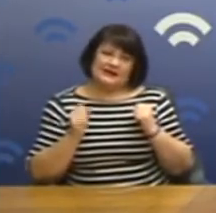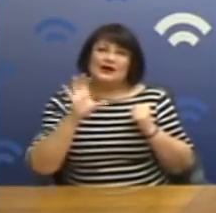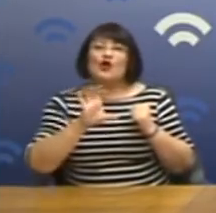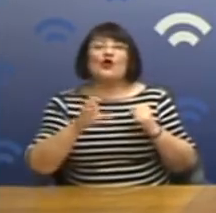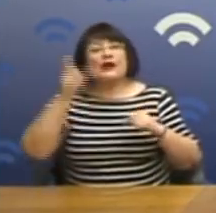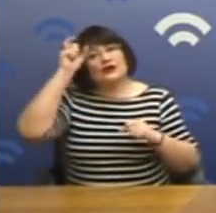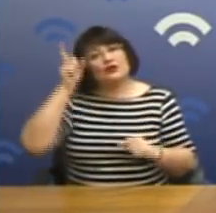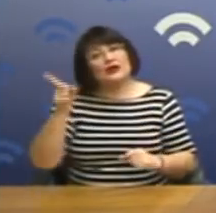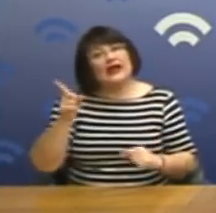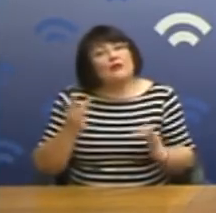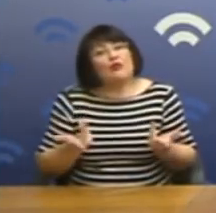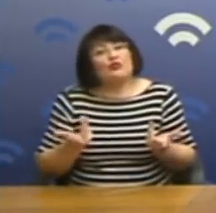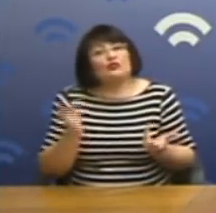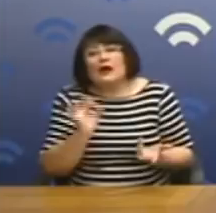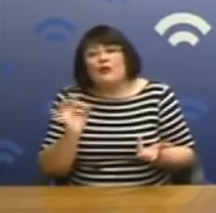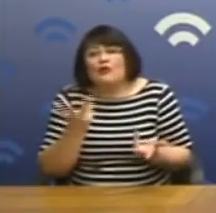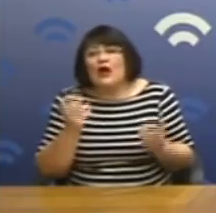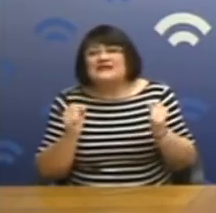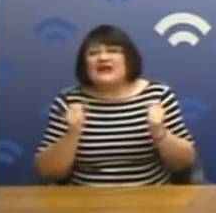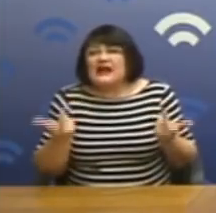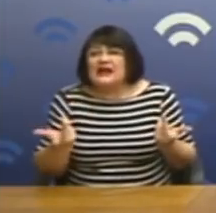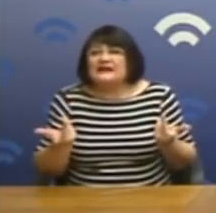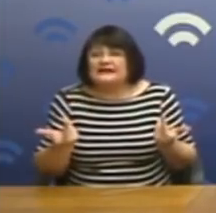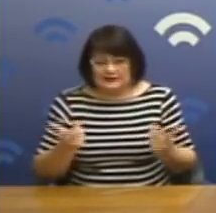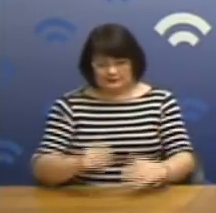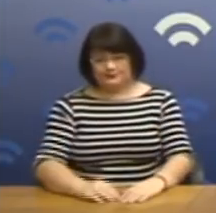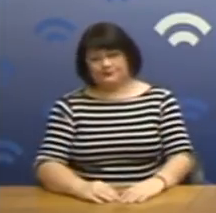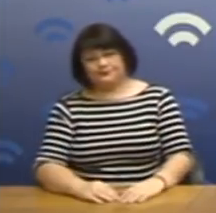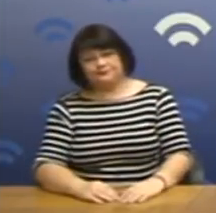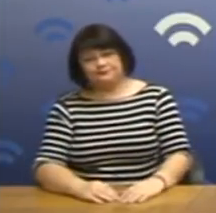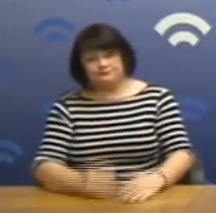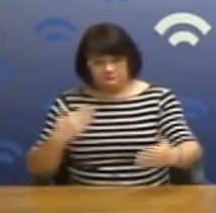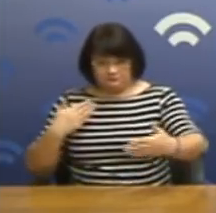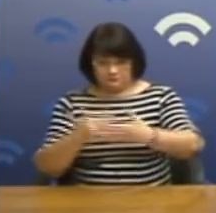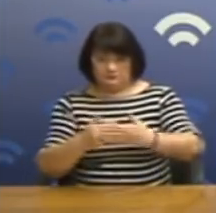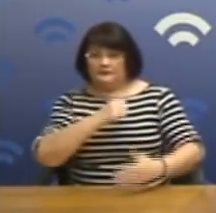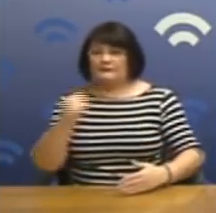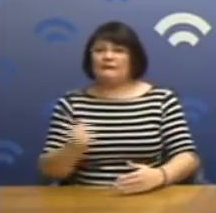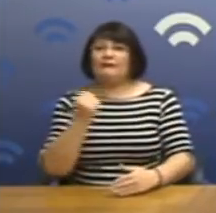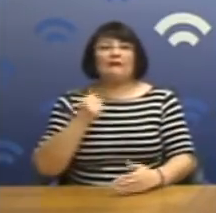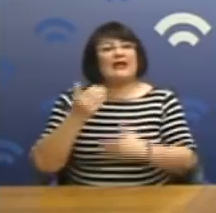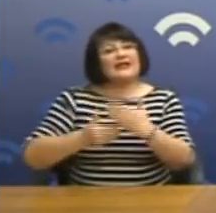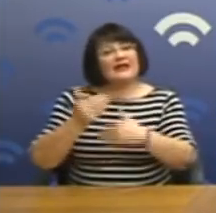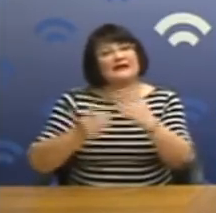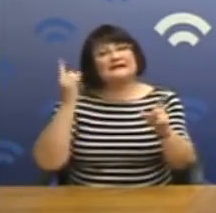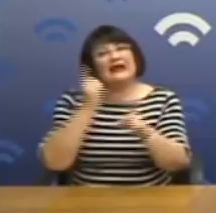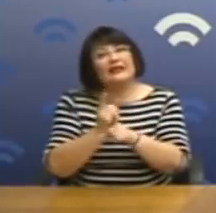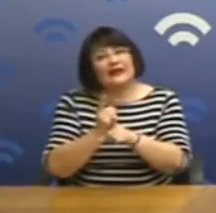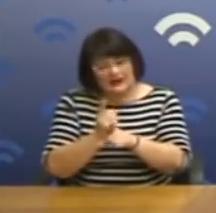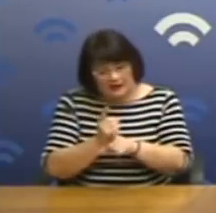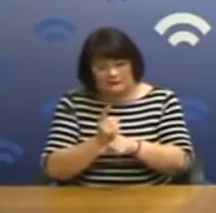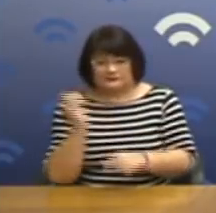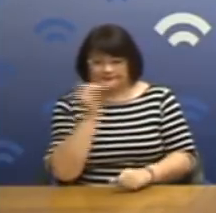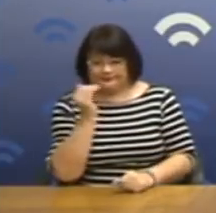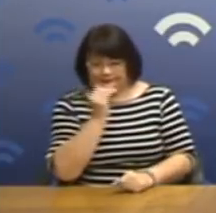τους πρόσφυγες? Με μια σειρά ασφιχτικές προθεσμίες και αυστηρές διαδικασίες, ειδικά στις λεγόμενες